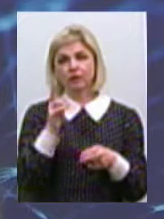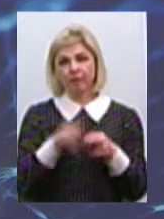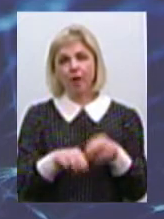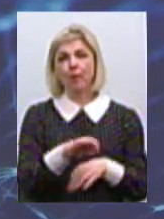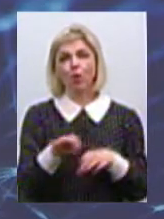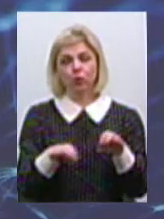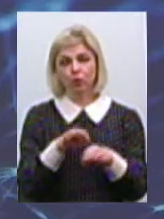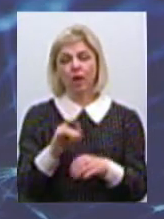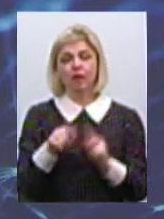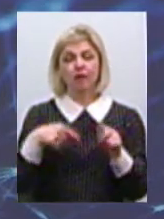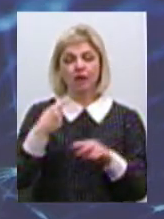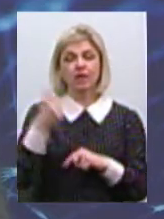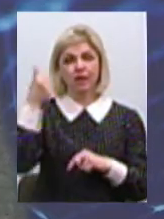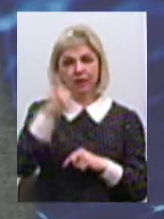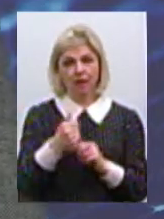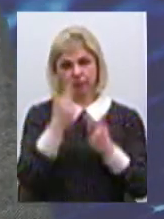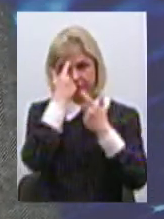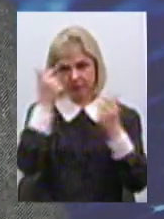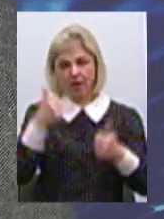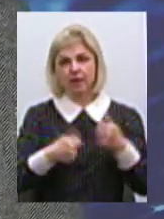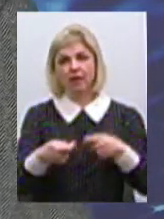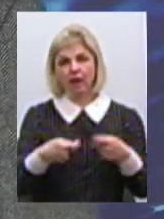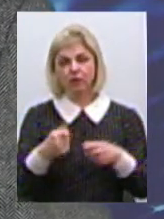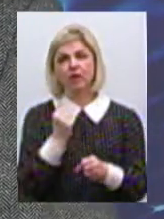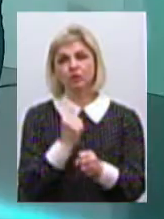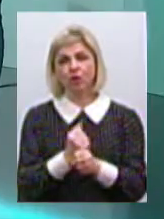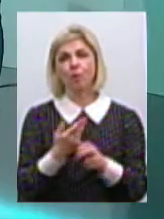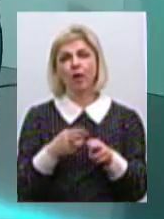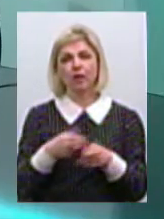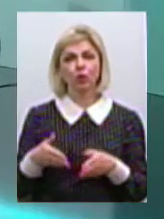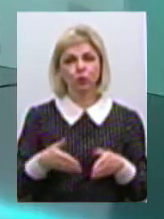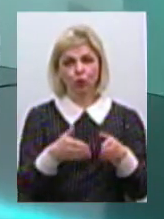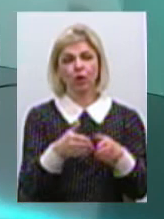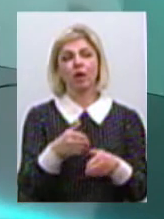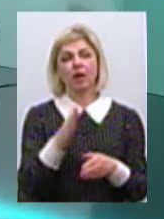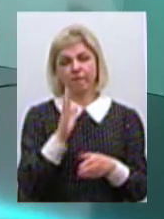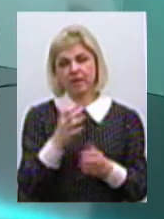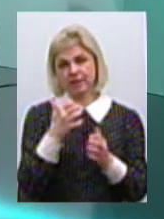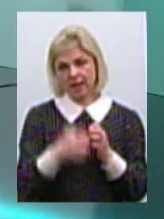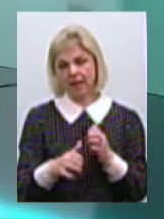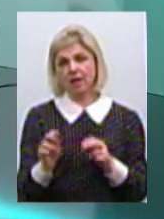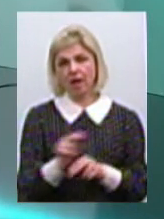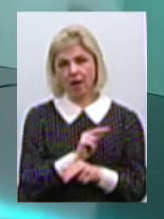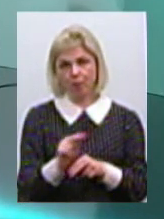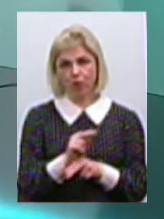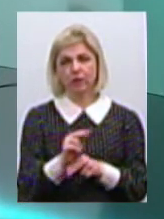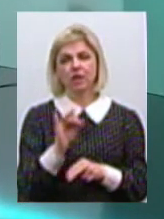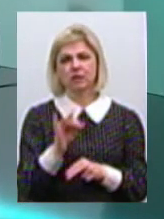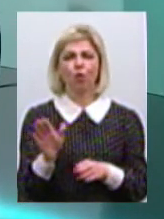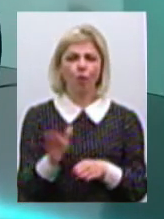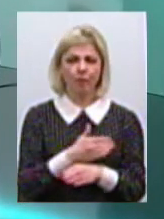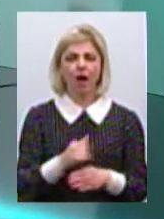проєктування, я думаю, наступного тижня ми оголошуємо тендер, і ми зробимо цю ділянку дороги в поточному середньому ремонті. Тобто з вибіркою основи, з